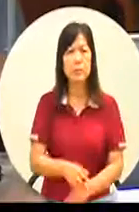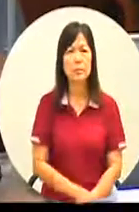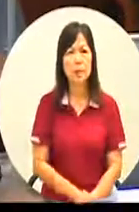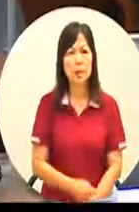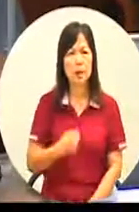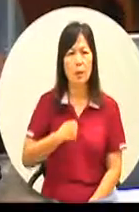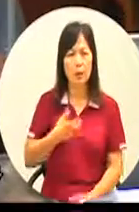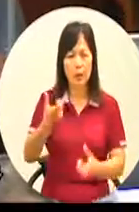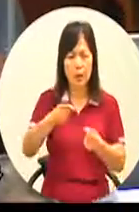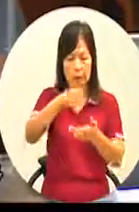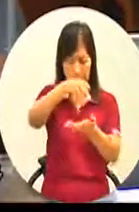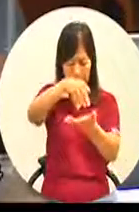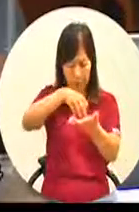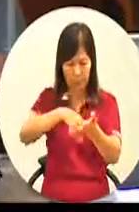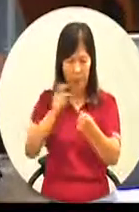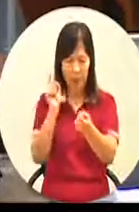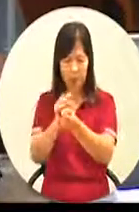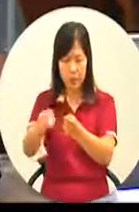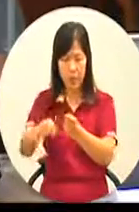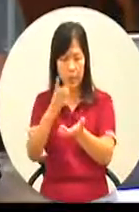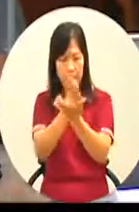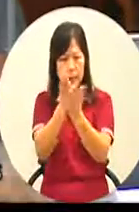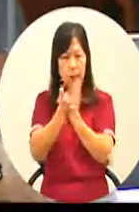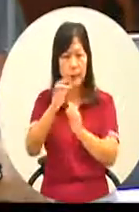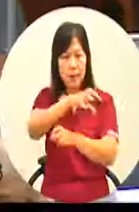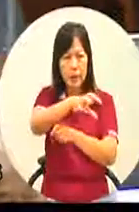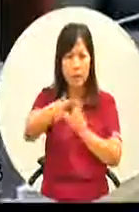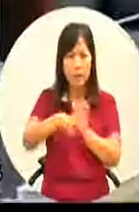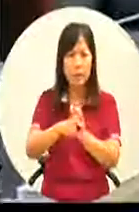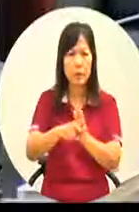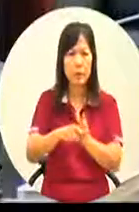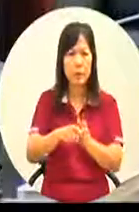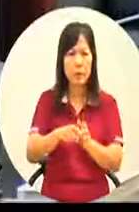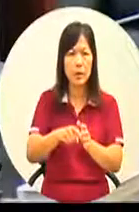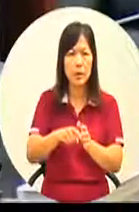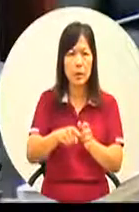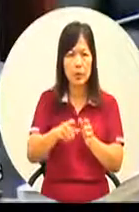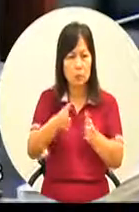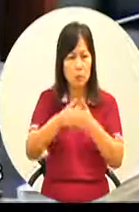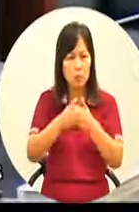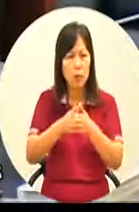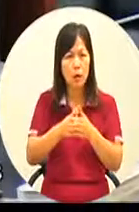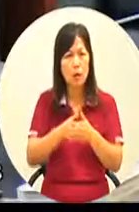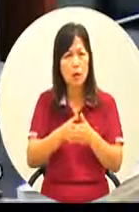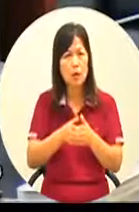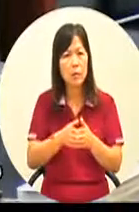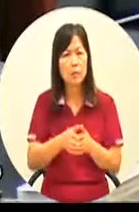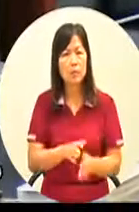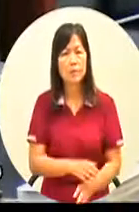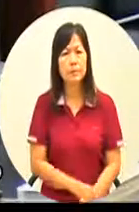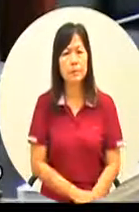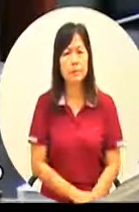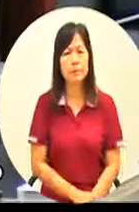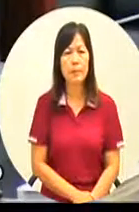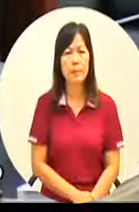列出哈，针对民政部门的各局处啊，需要来。啊，让局处